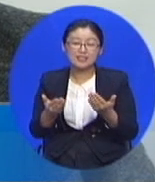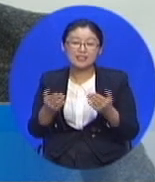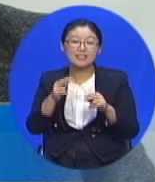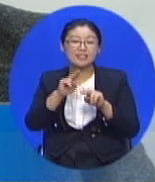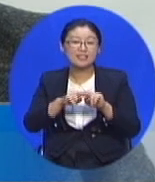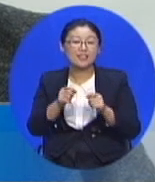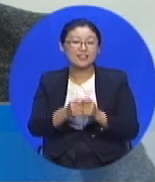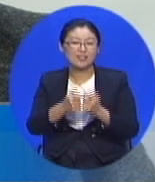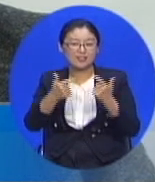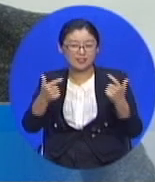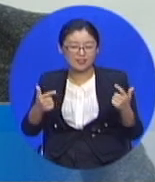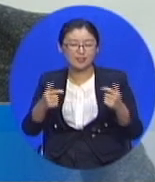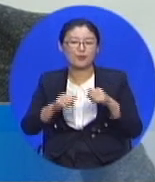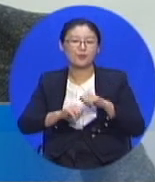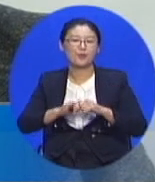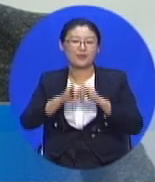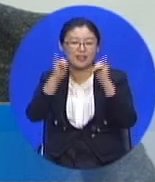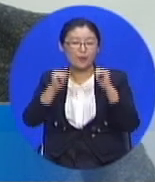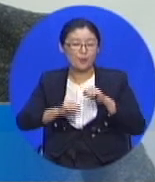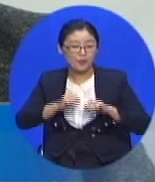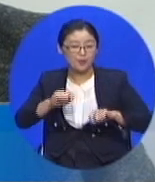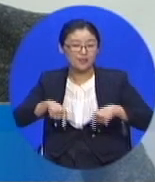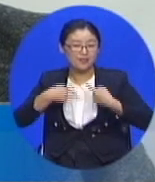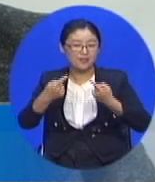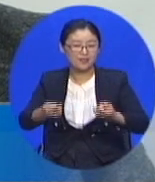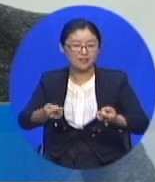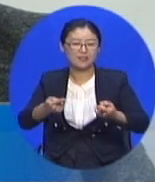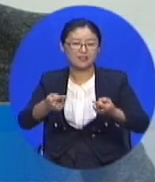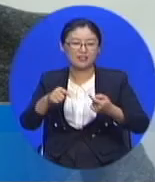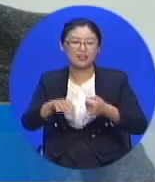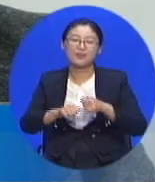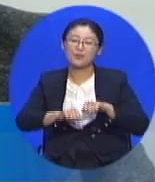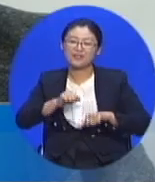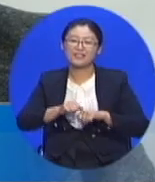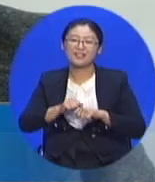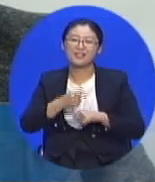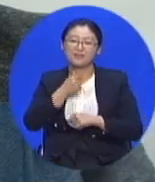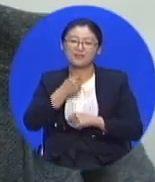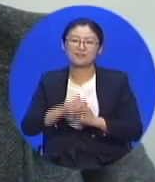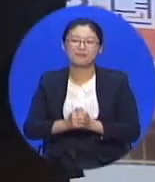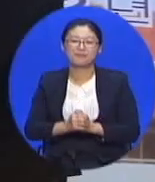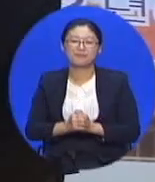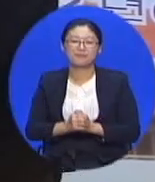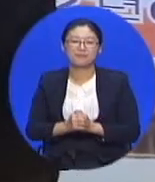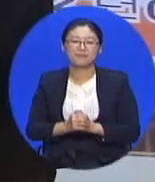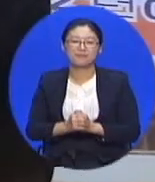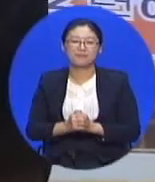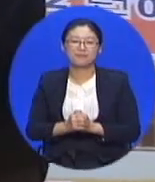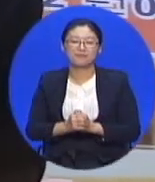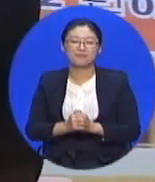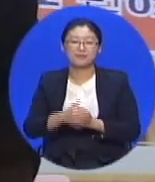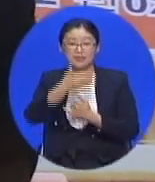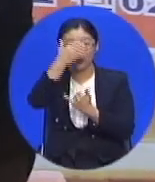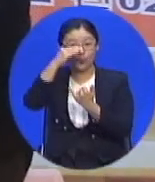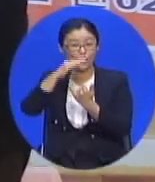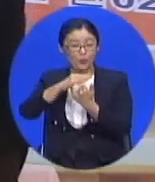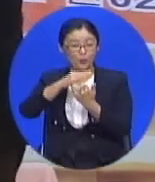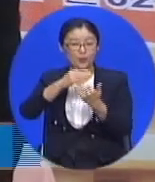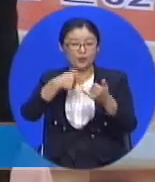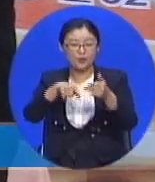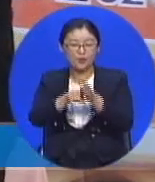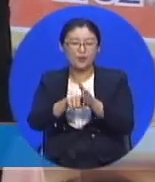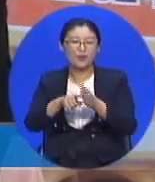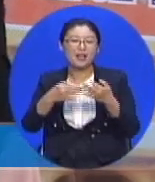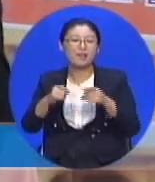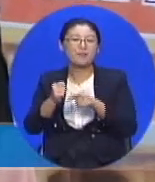통해서 사회활동을 계속할 수 있는 이런 면에 일을 좀 하고 싶습니다. 청소년을 대상으로 김만덕